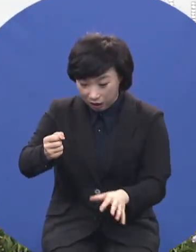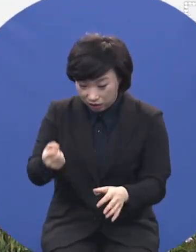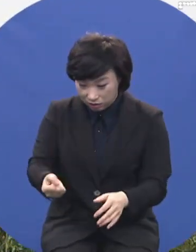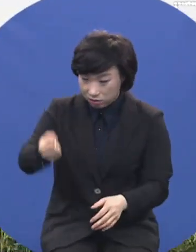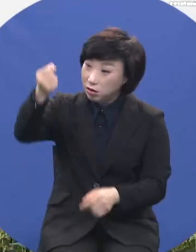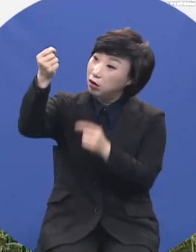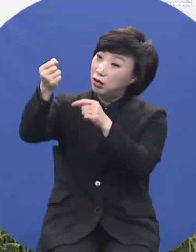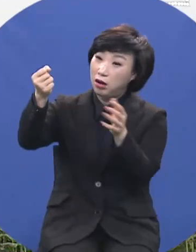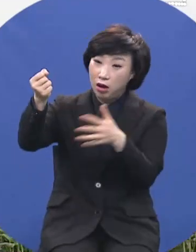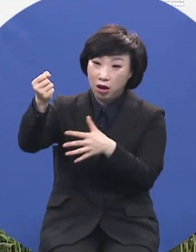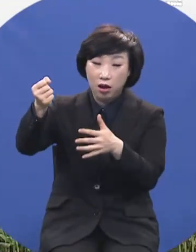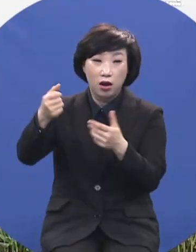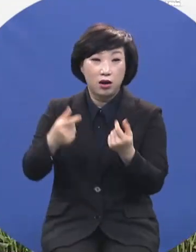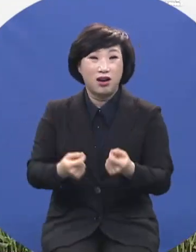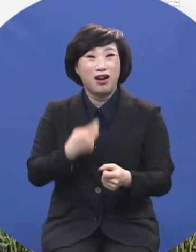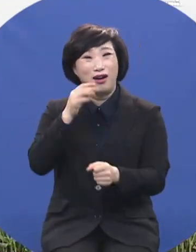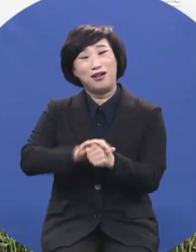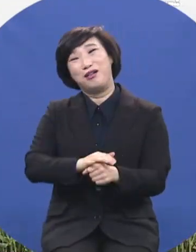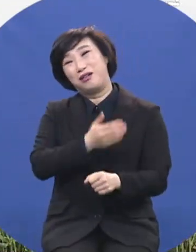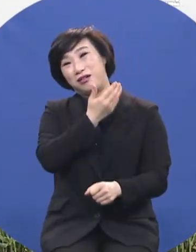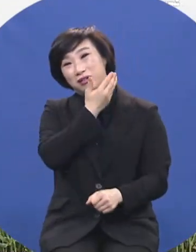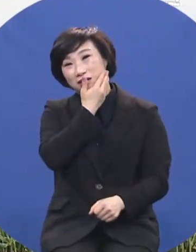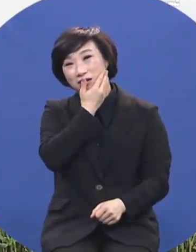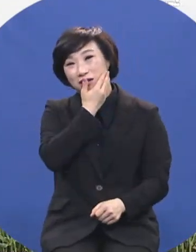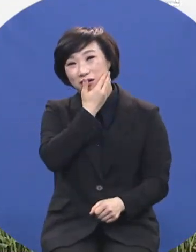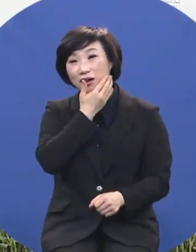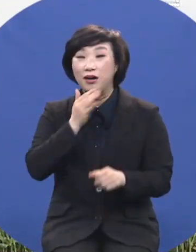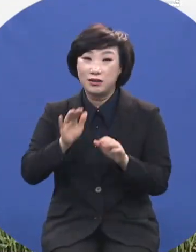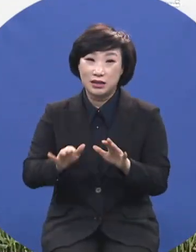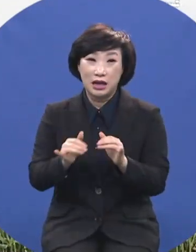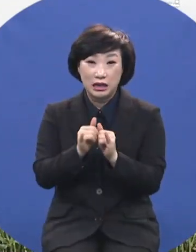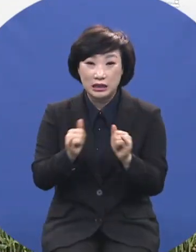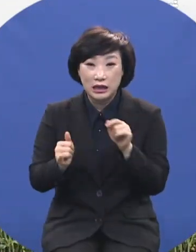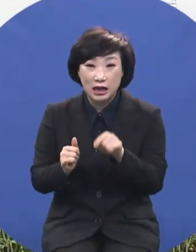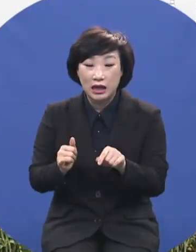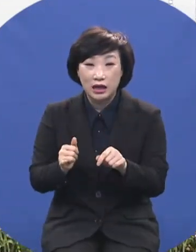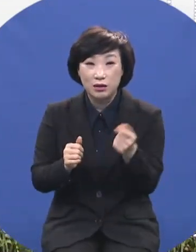예, 이런 인간은 그대로 놔두면